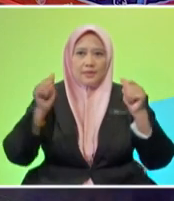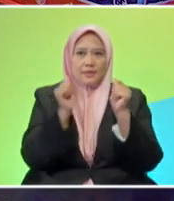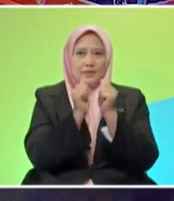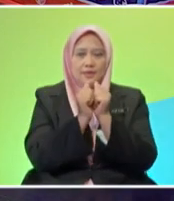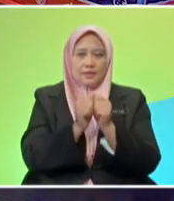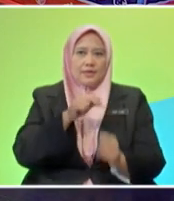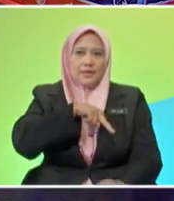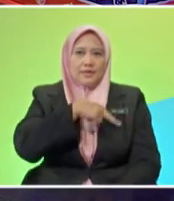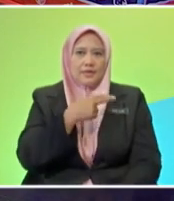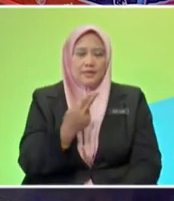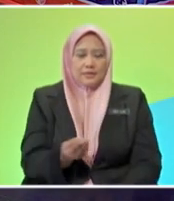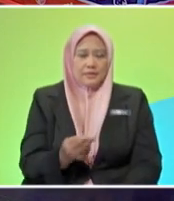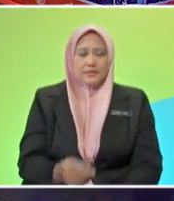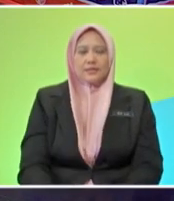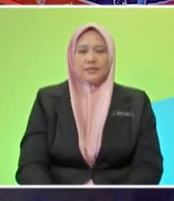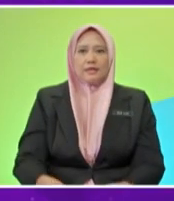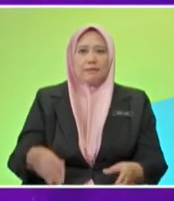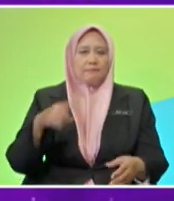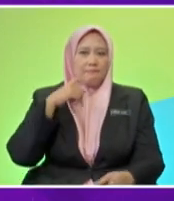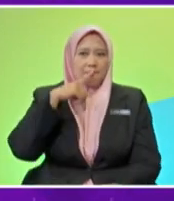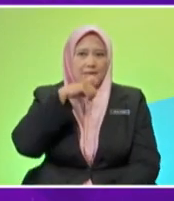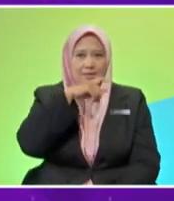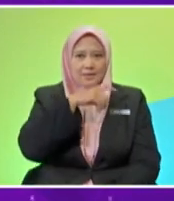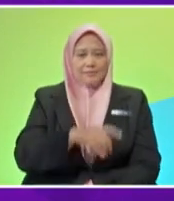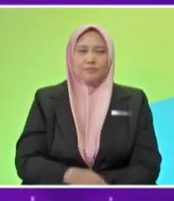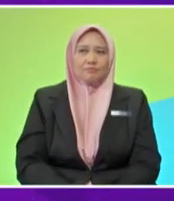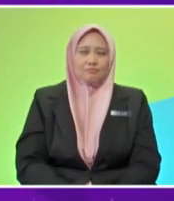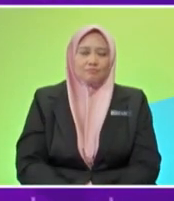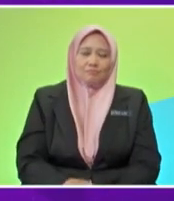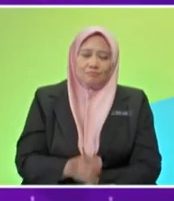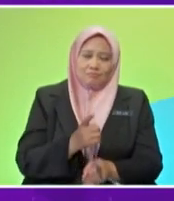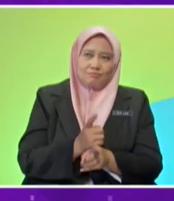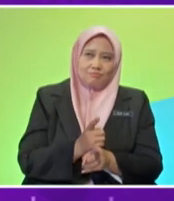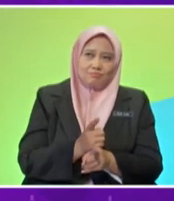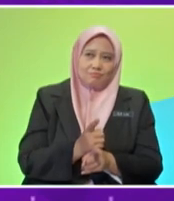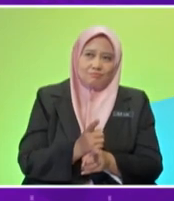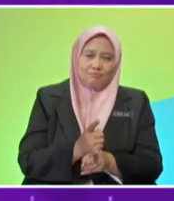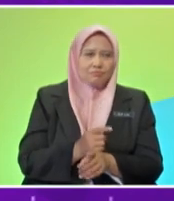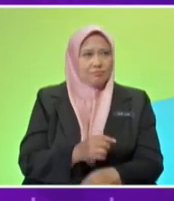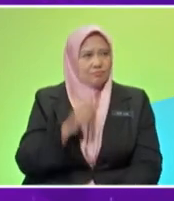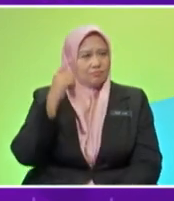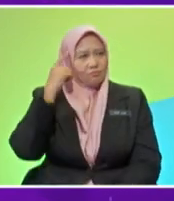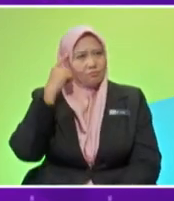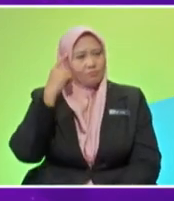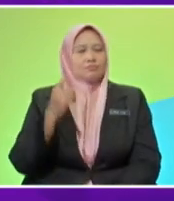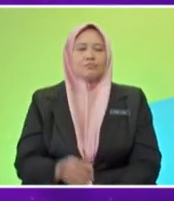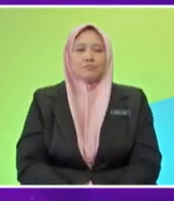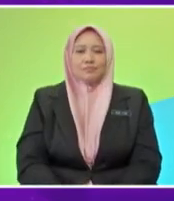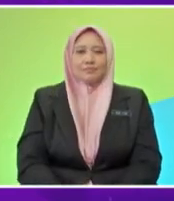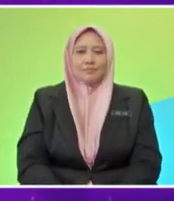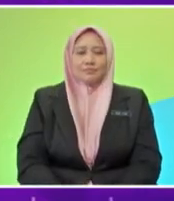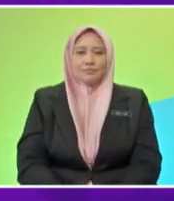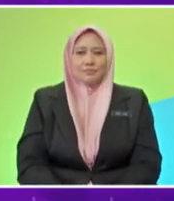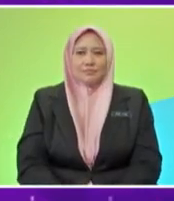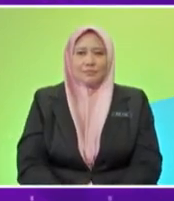dengan hasil bijirin. Betul atau kurang betul? Bagaimana? Tak apa, kita kunci terlebih dahulu jawapan itu. Baik.